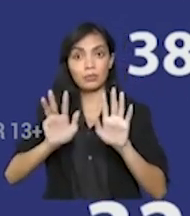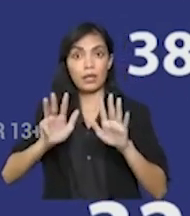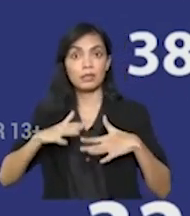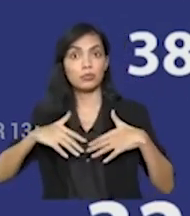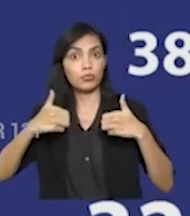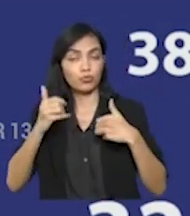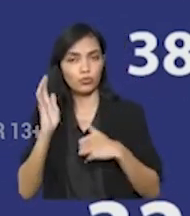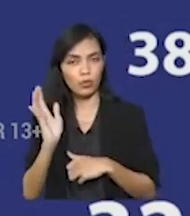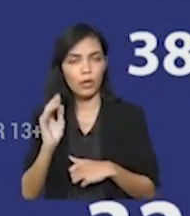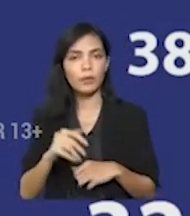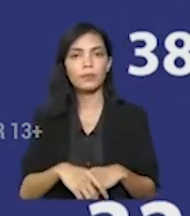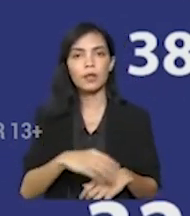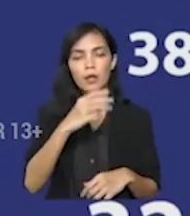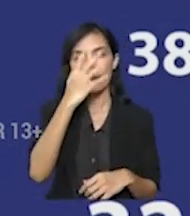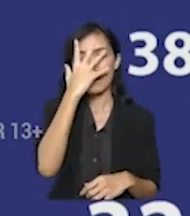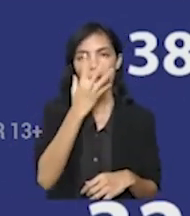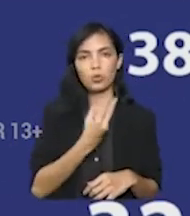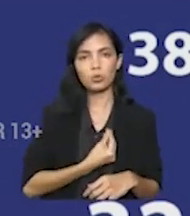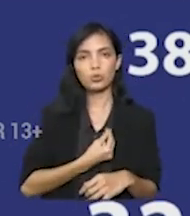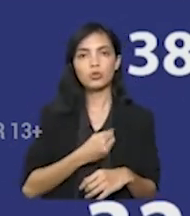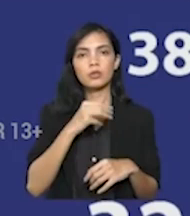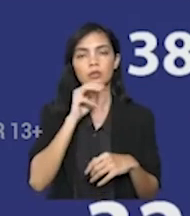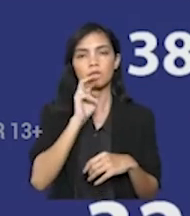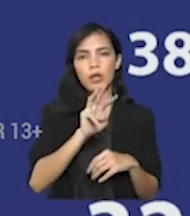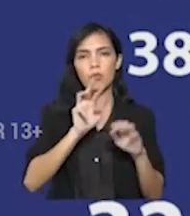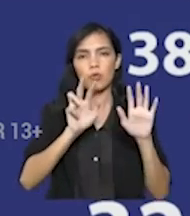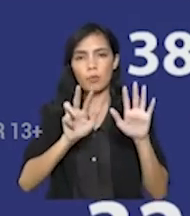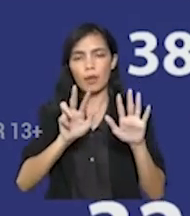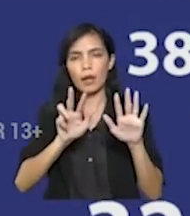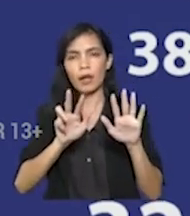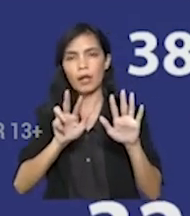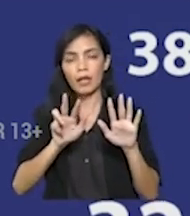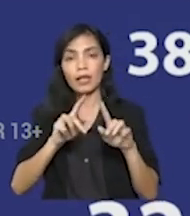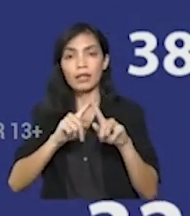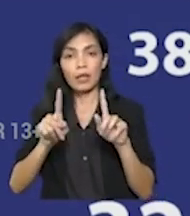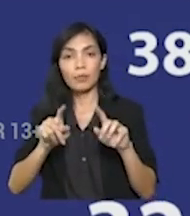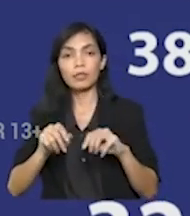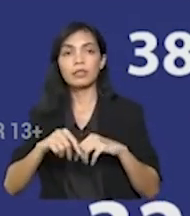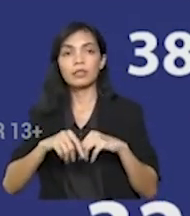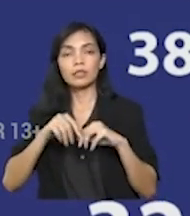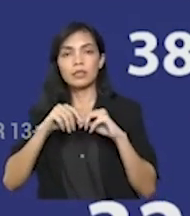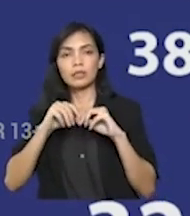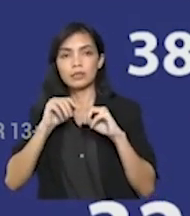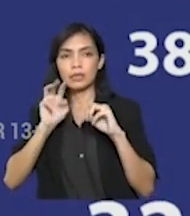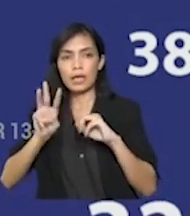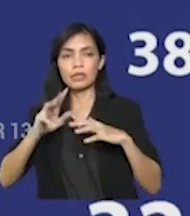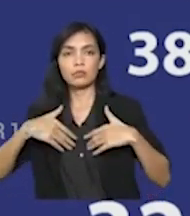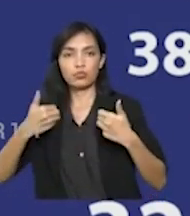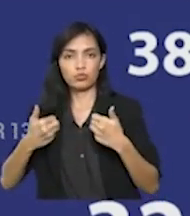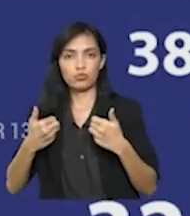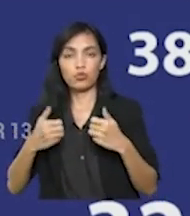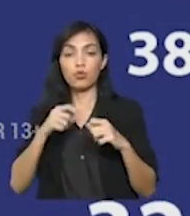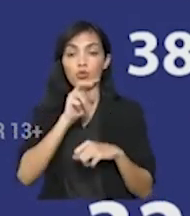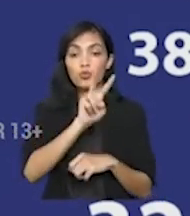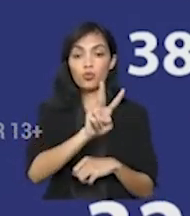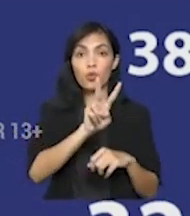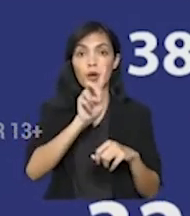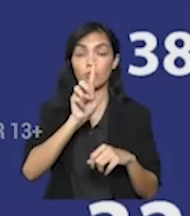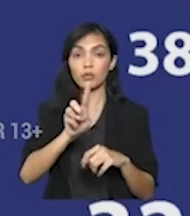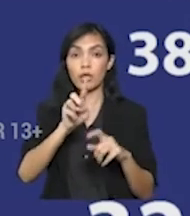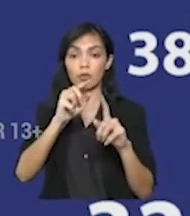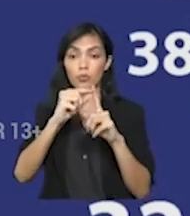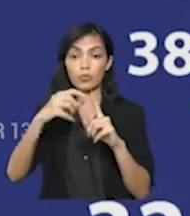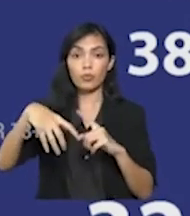laluku 38 kasus dan 13 sembuh 21 provinsi hari ini